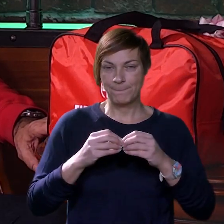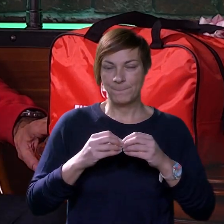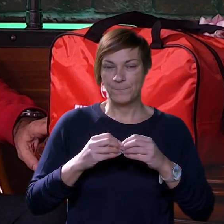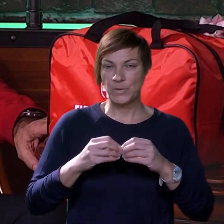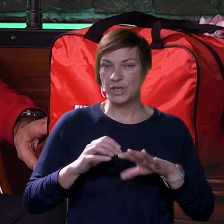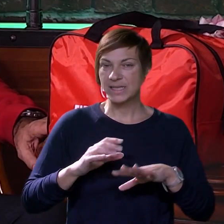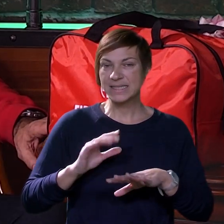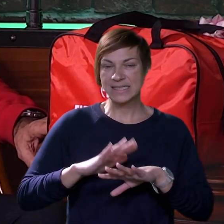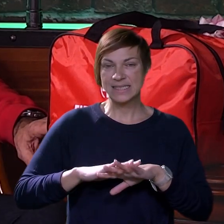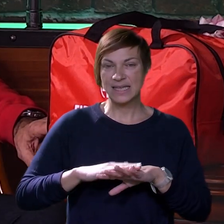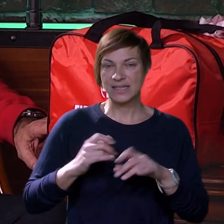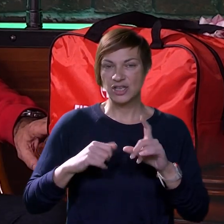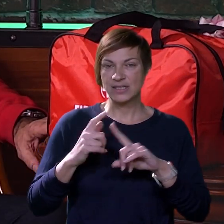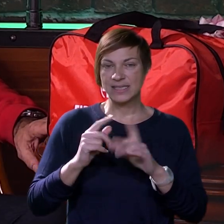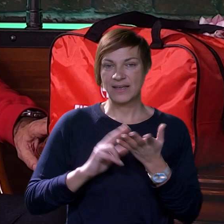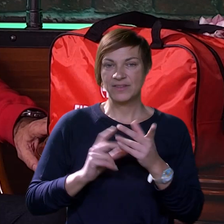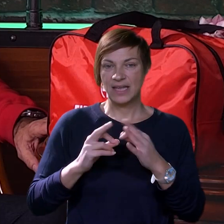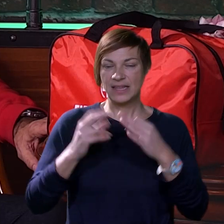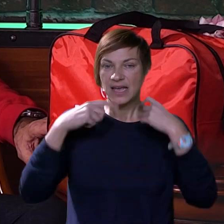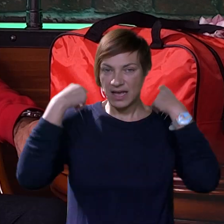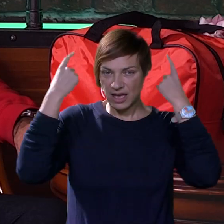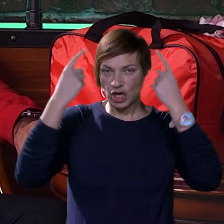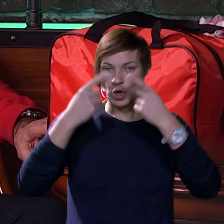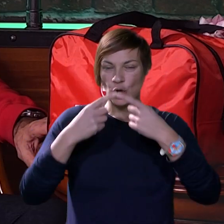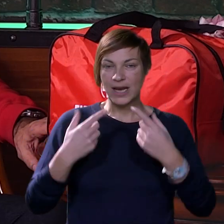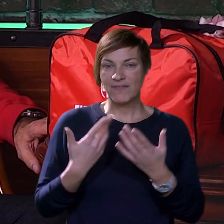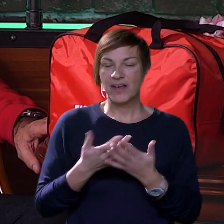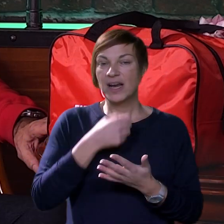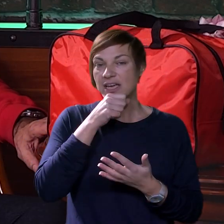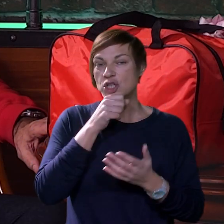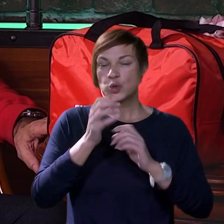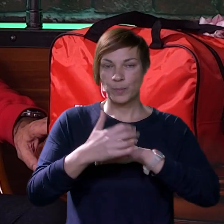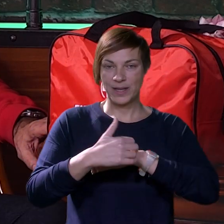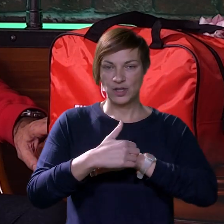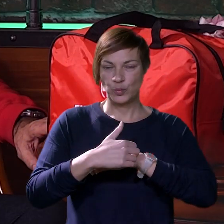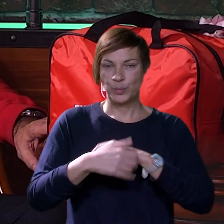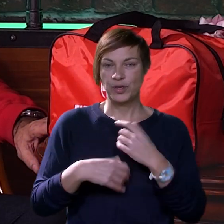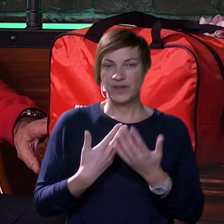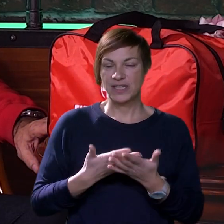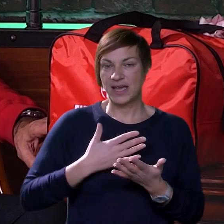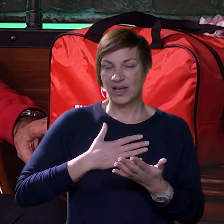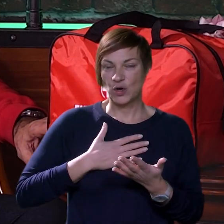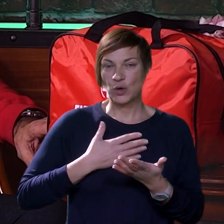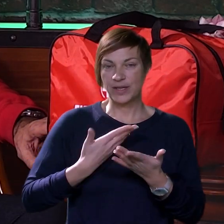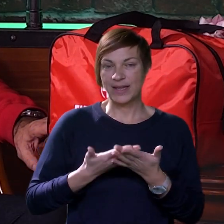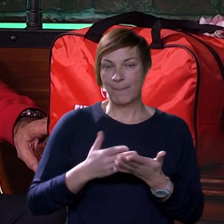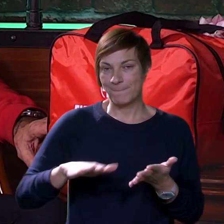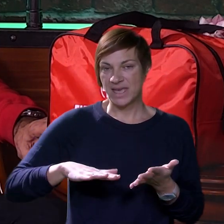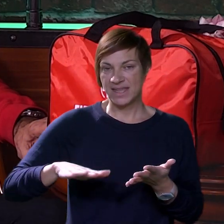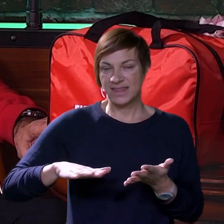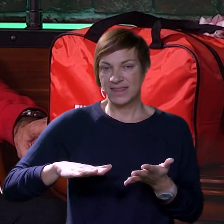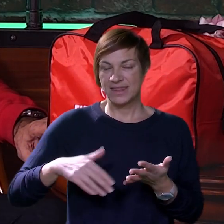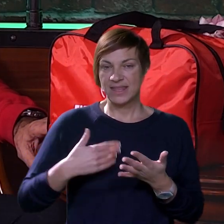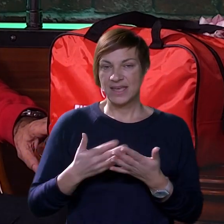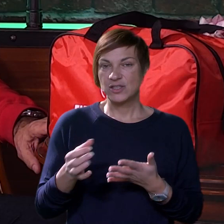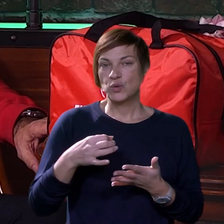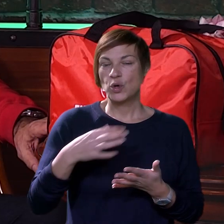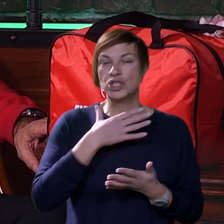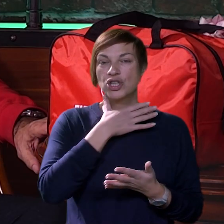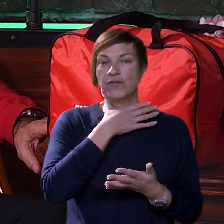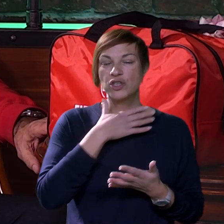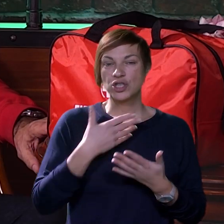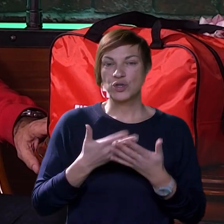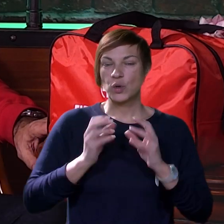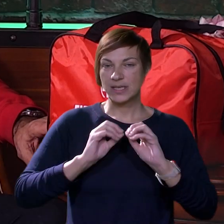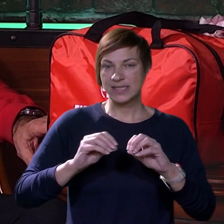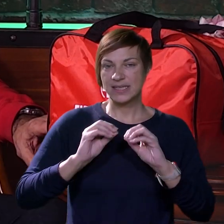znači na ovaj dio Cavtata, Konavala i Župe Dubrovačke. Tako da mi onda tu djecu, znači